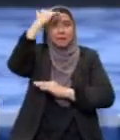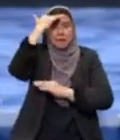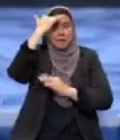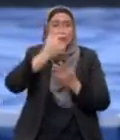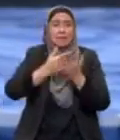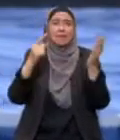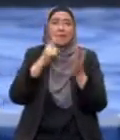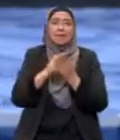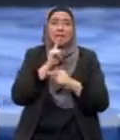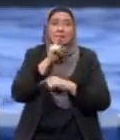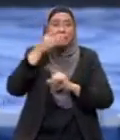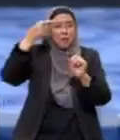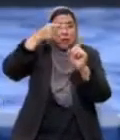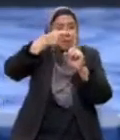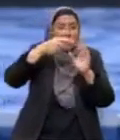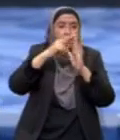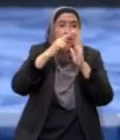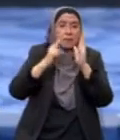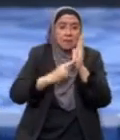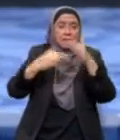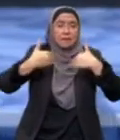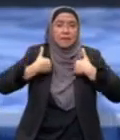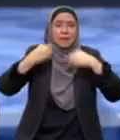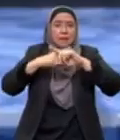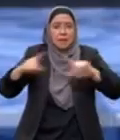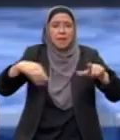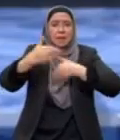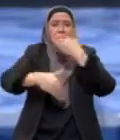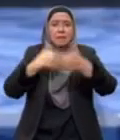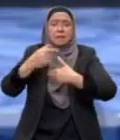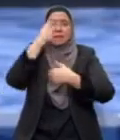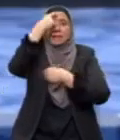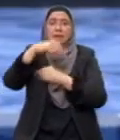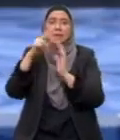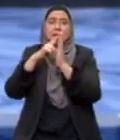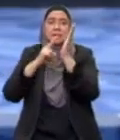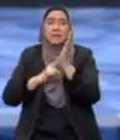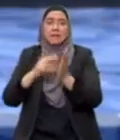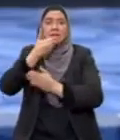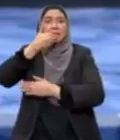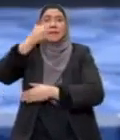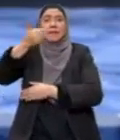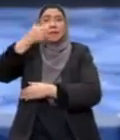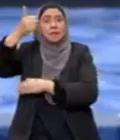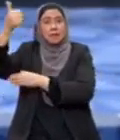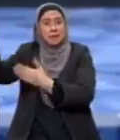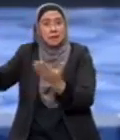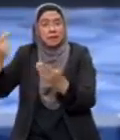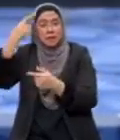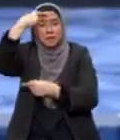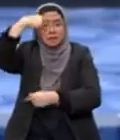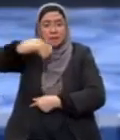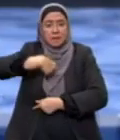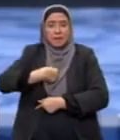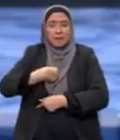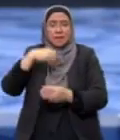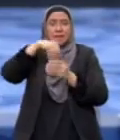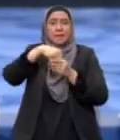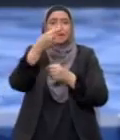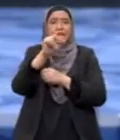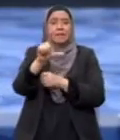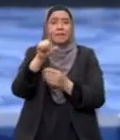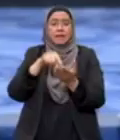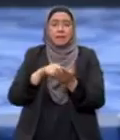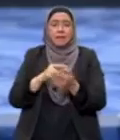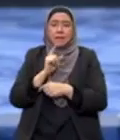kepada pelaksanaan Supaya undang-undang tersebut menjadi lebih efektif itu sebabnya bagi saya dalam perkara ini kita mesti tahu